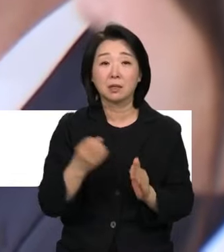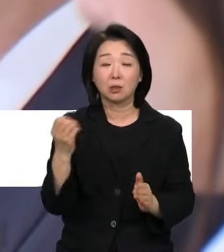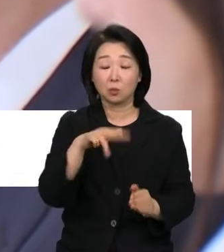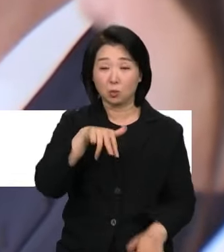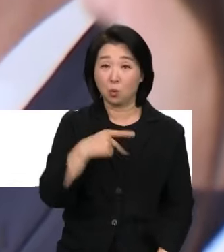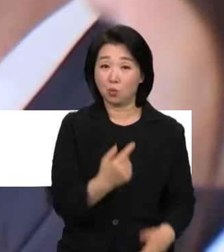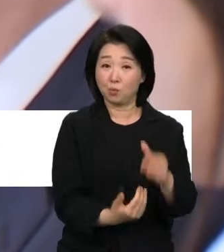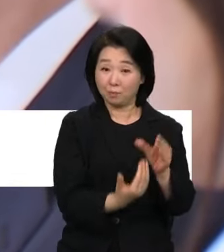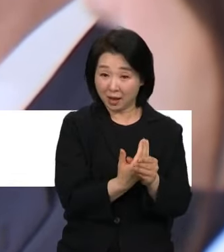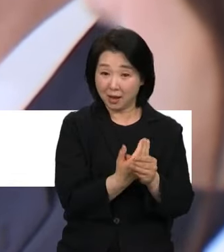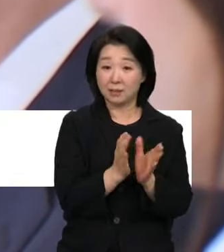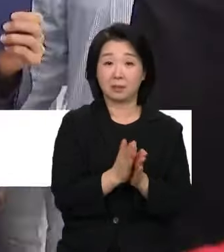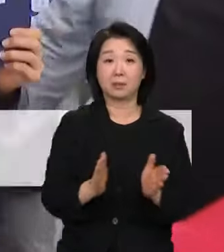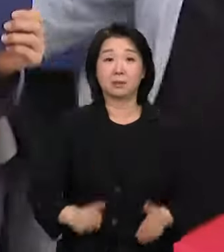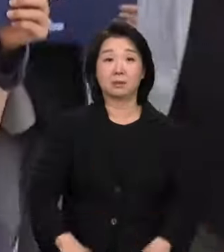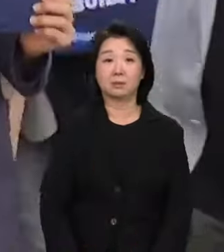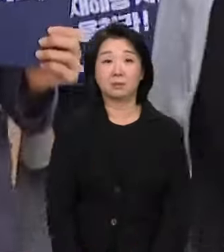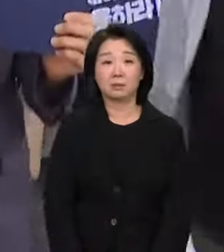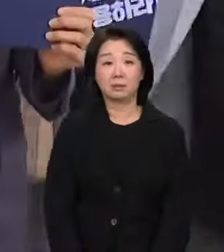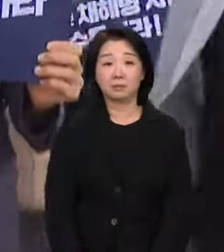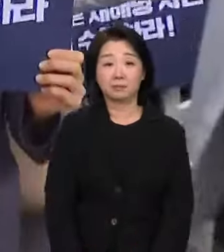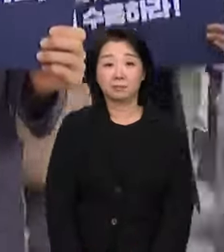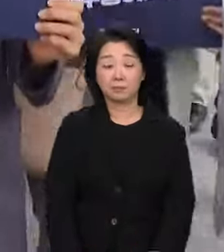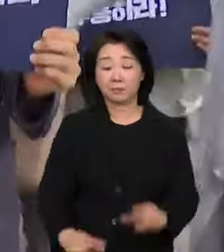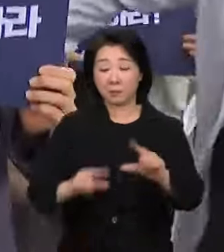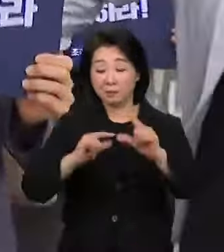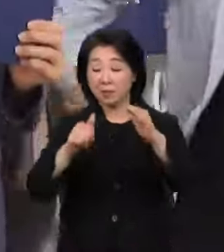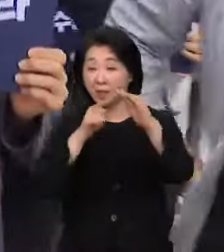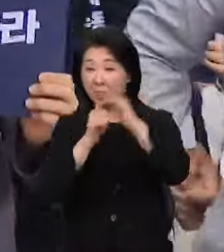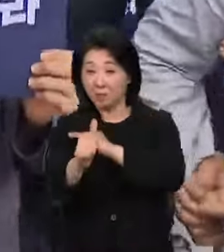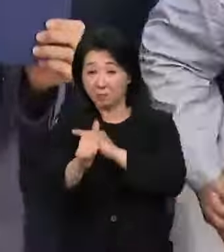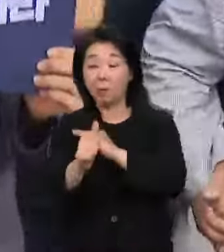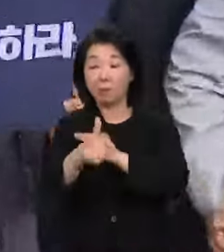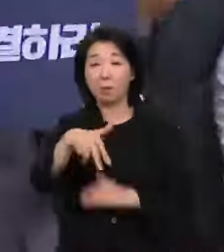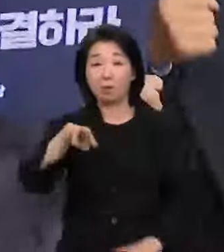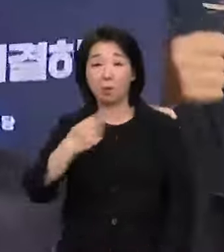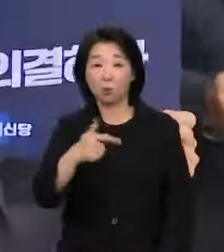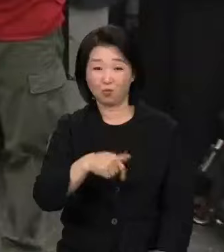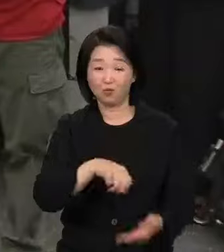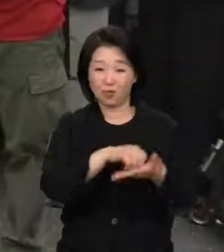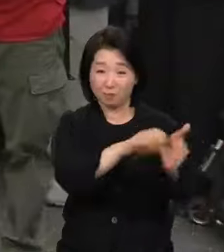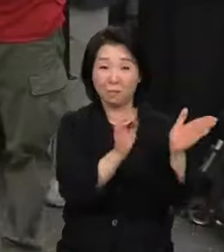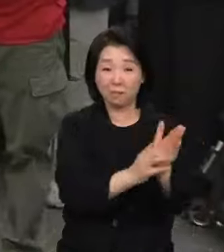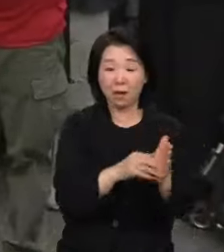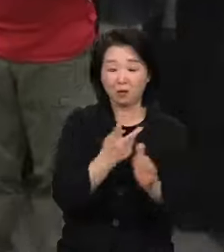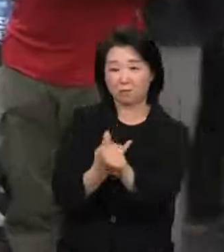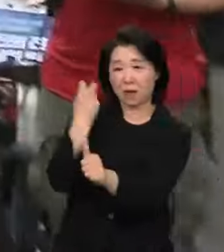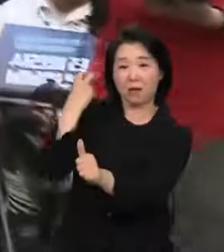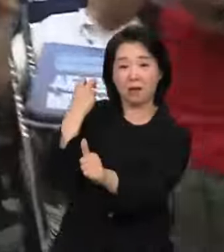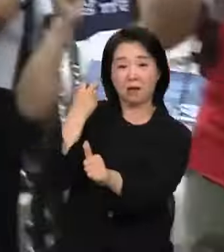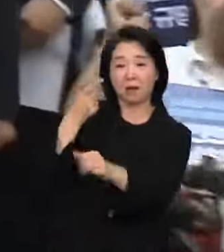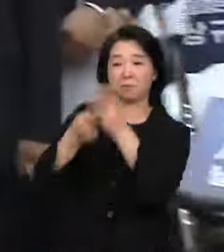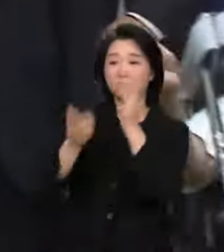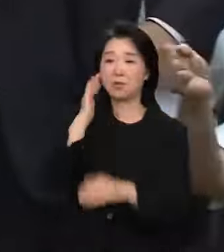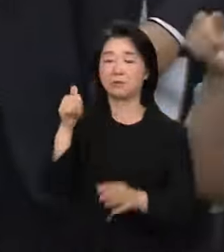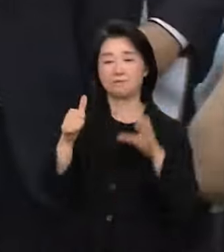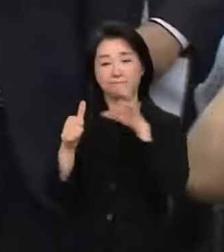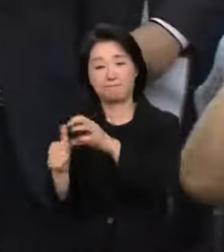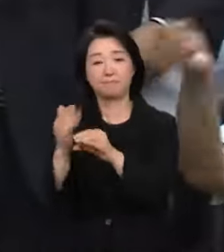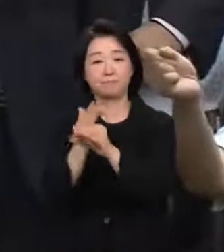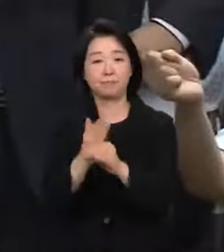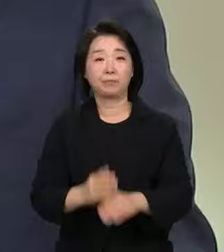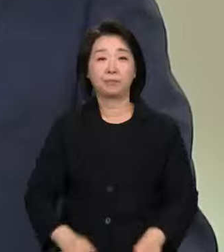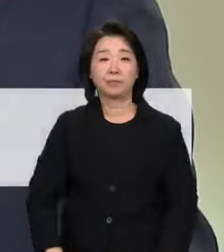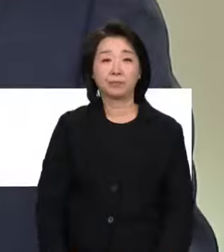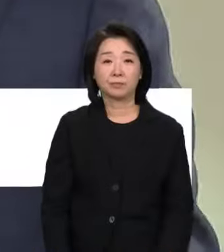조국 사태의 시작이 됐습니다 비례대표로 국회에 입성하게 된 조대표는 탄핵까지 언급하며 윤 대통령을 압박하고 있습니다